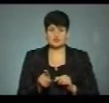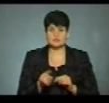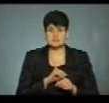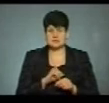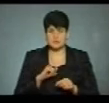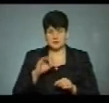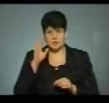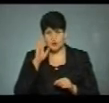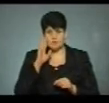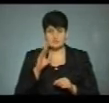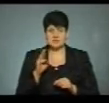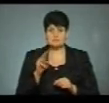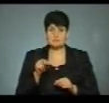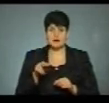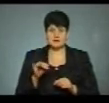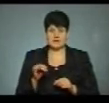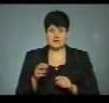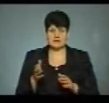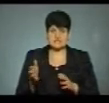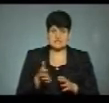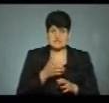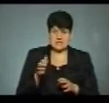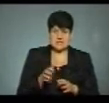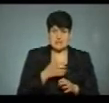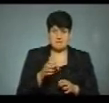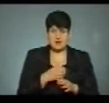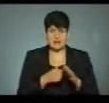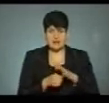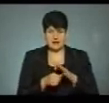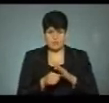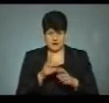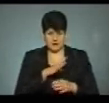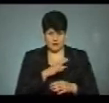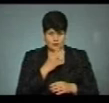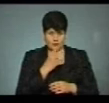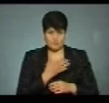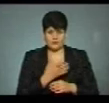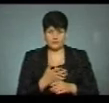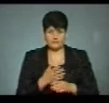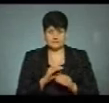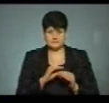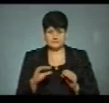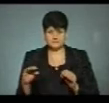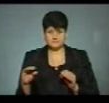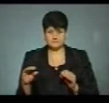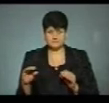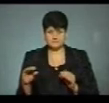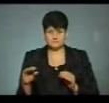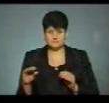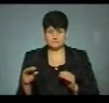хлопці шпателями знімали верхній шар грибка, який був по цих лагах, ось,